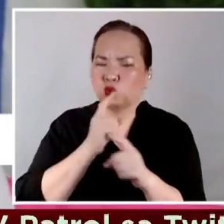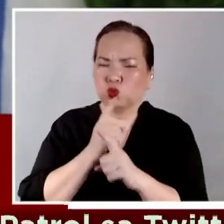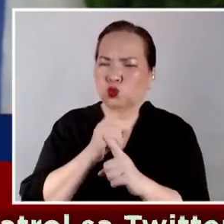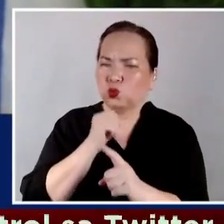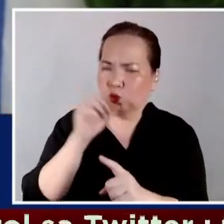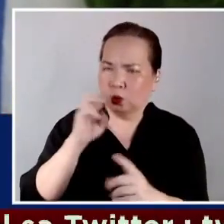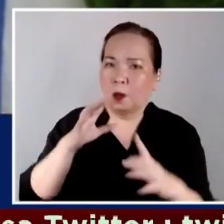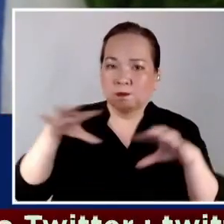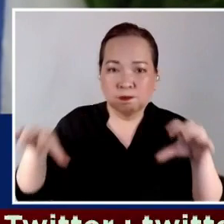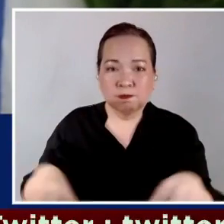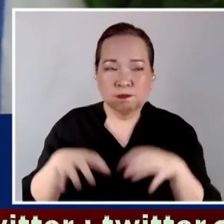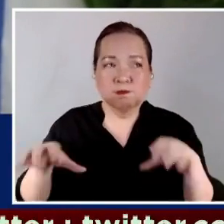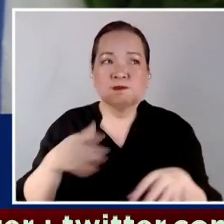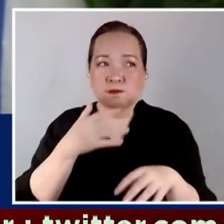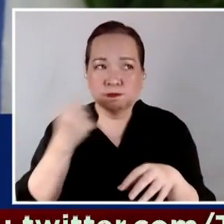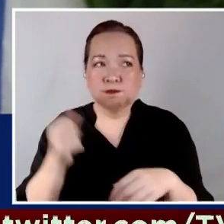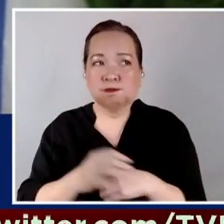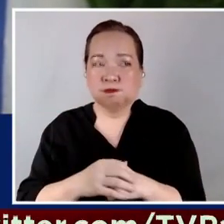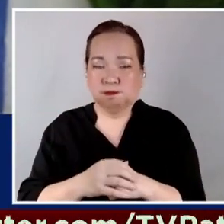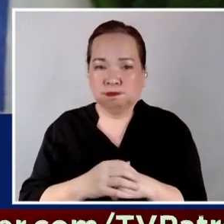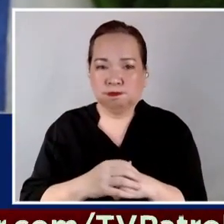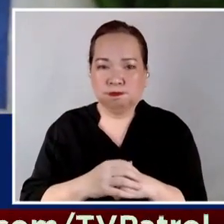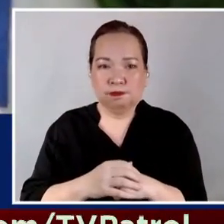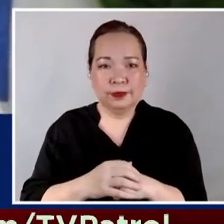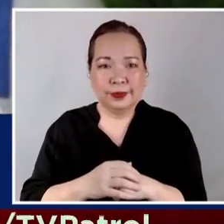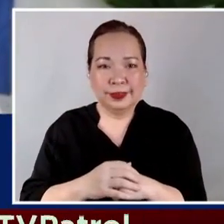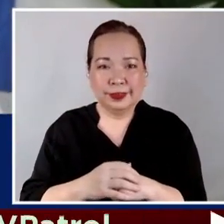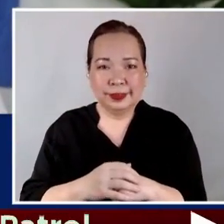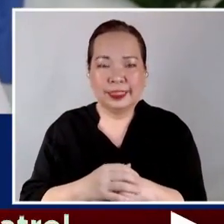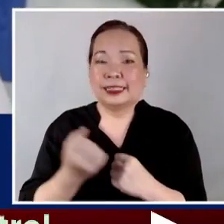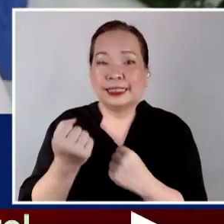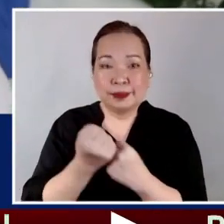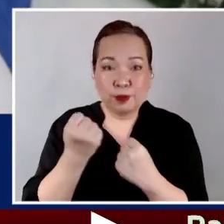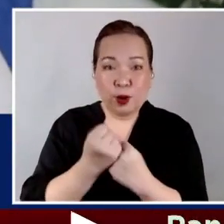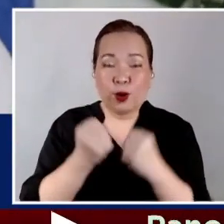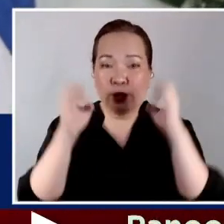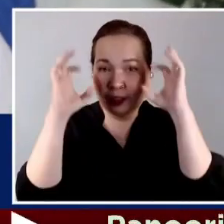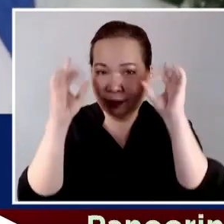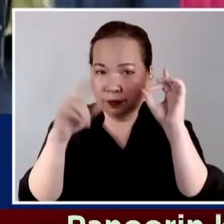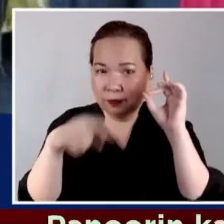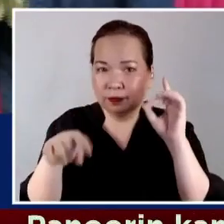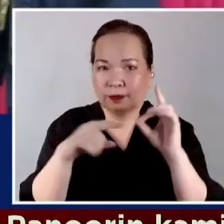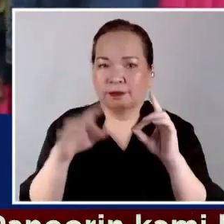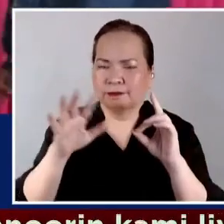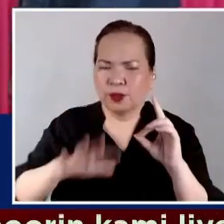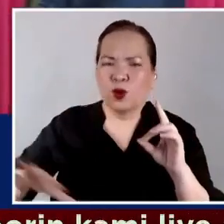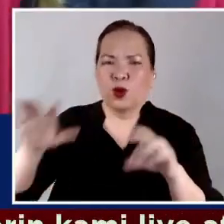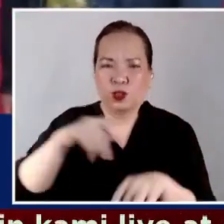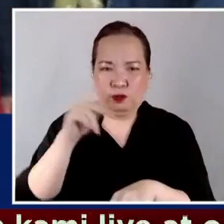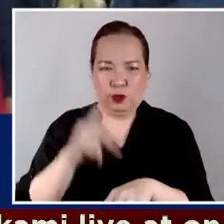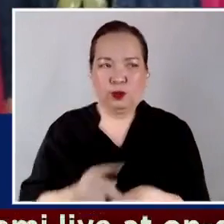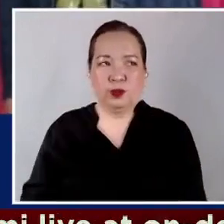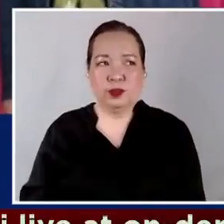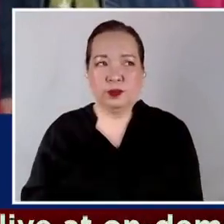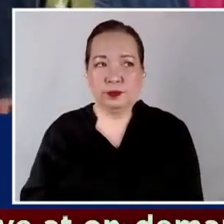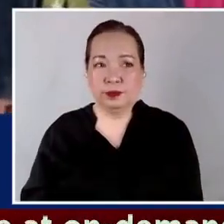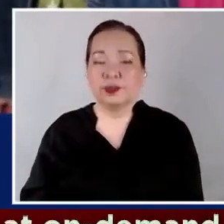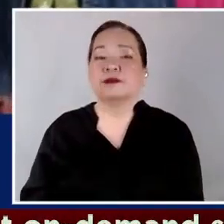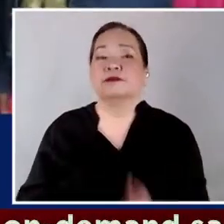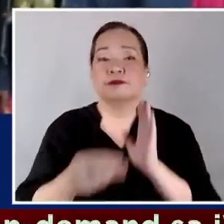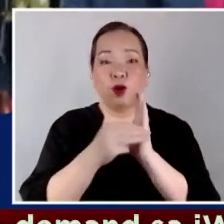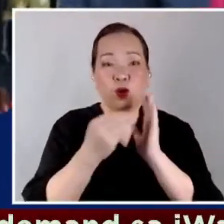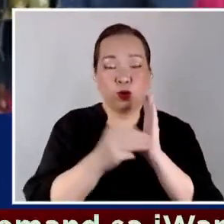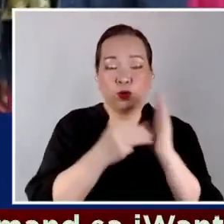best. We will be here to support education all over our country. Modular learning man